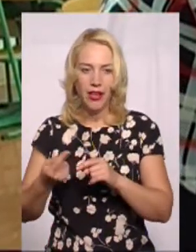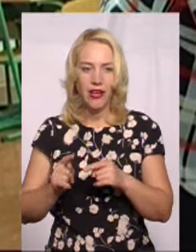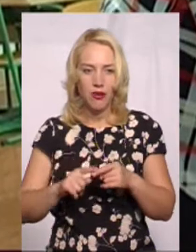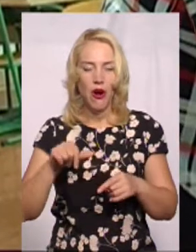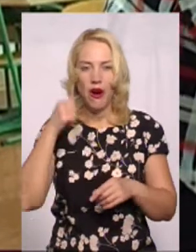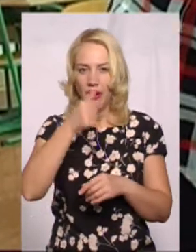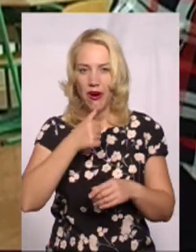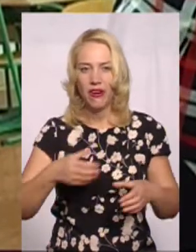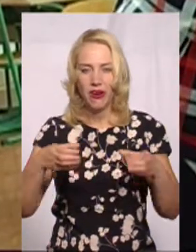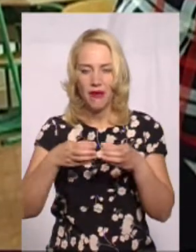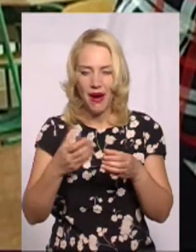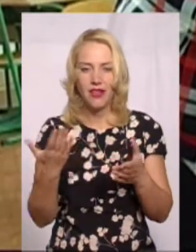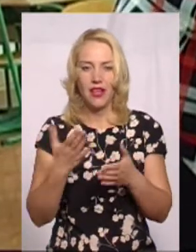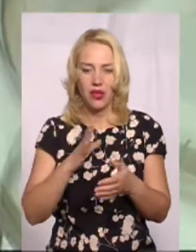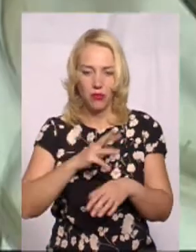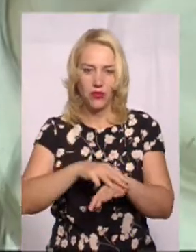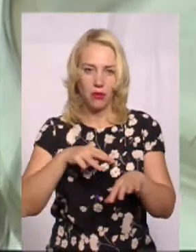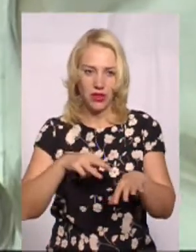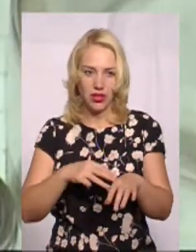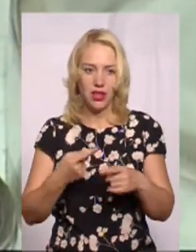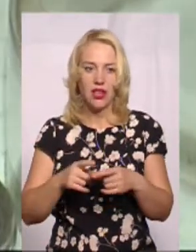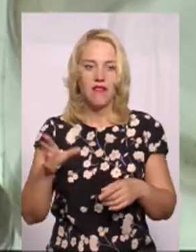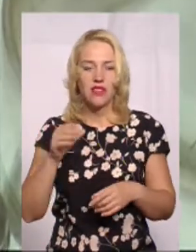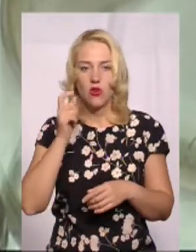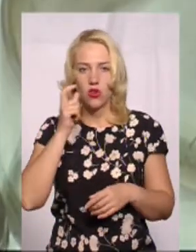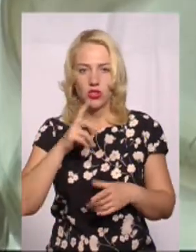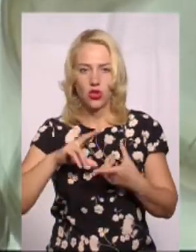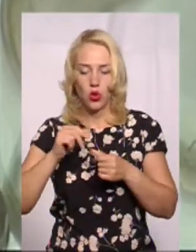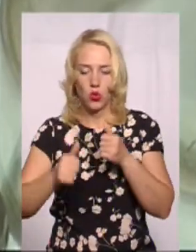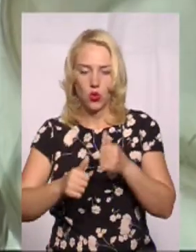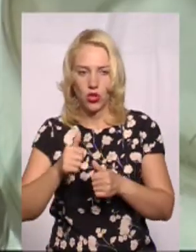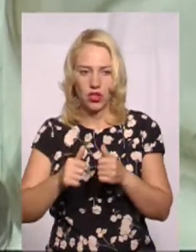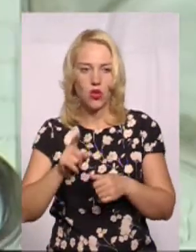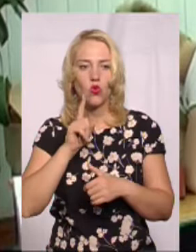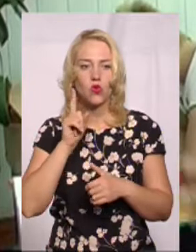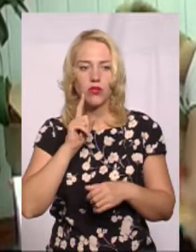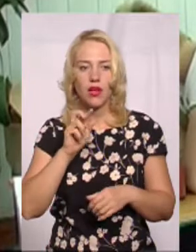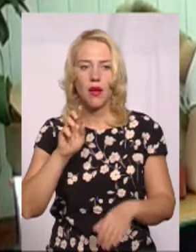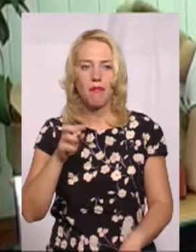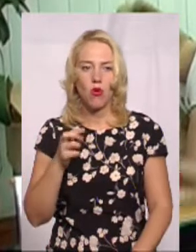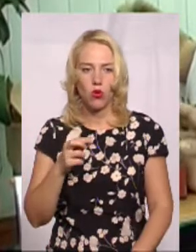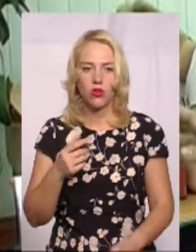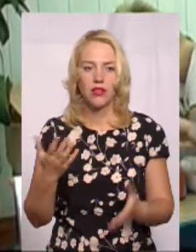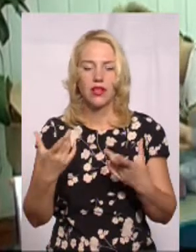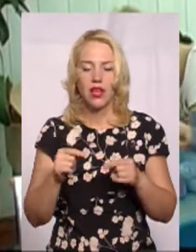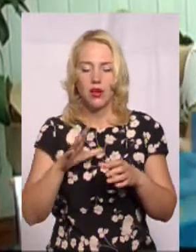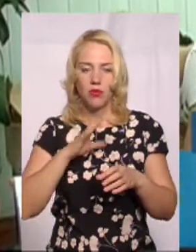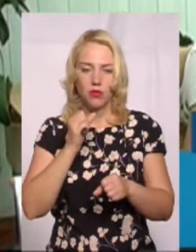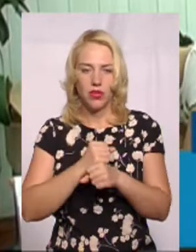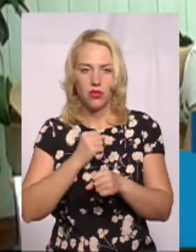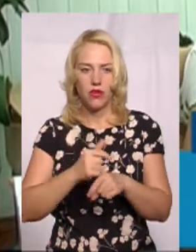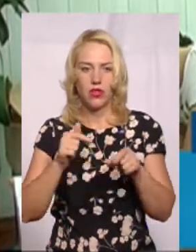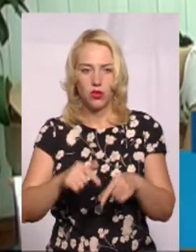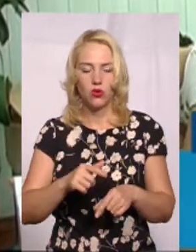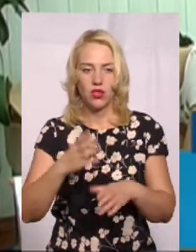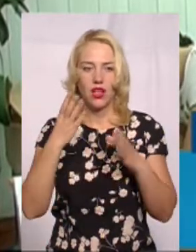Владислав Євтушок, стала переможницею всеукраїнського турніру юних біологів, де змагалися 24 команди. Тут працювали